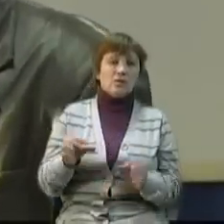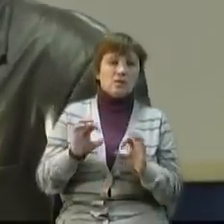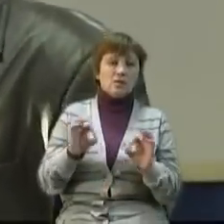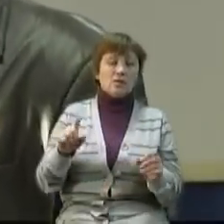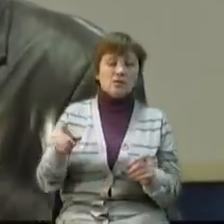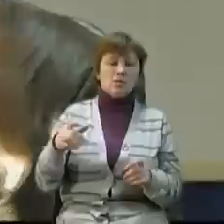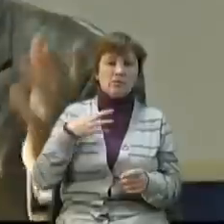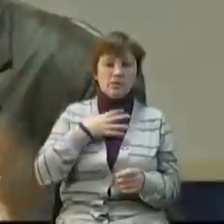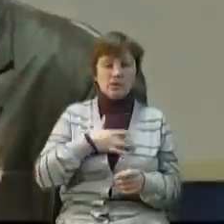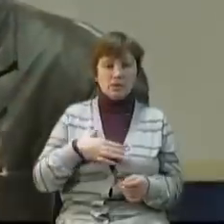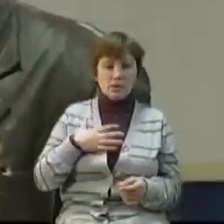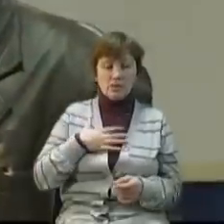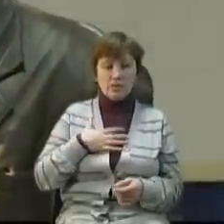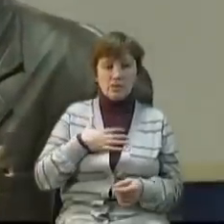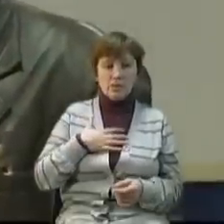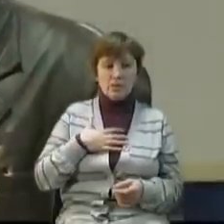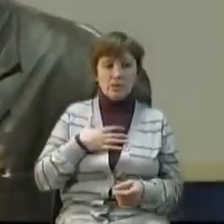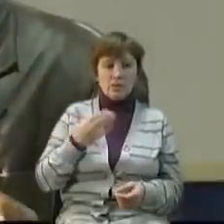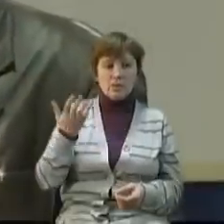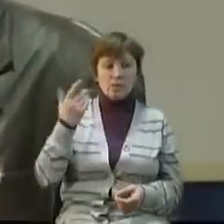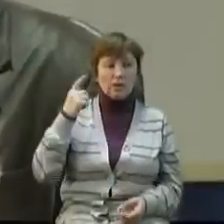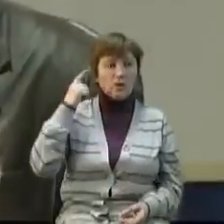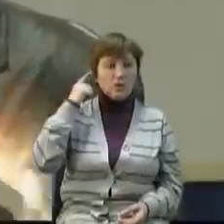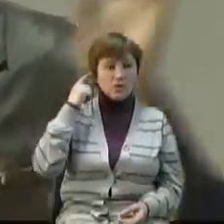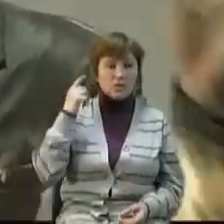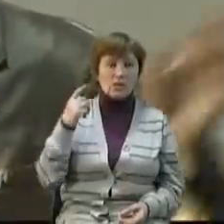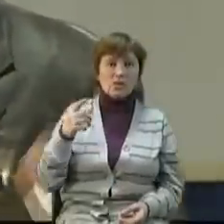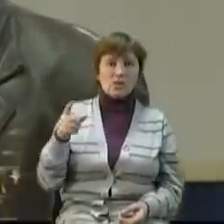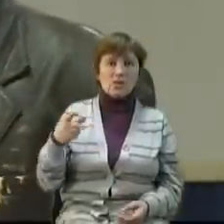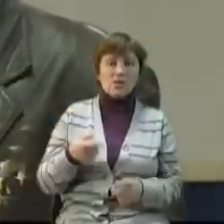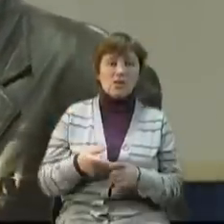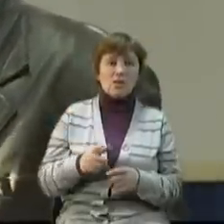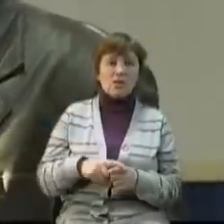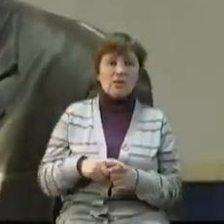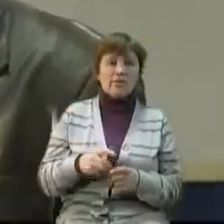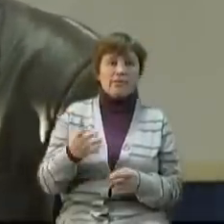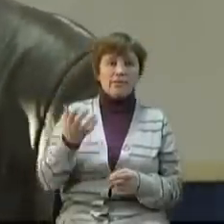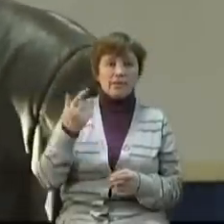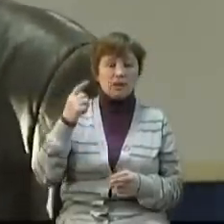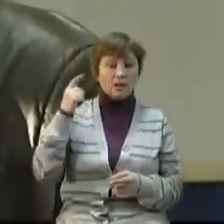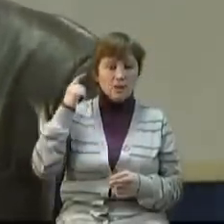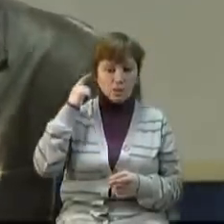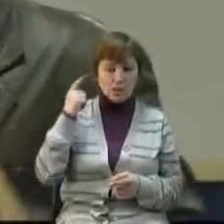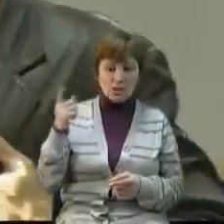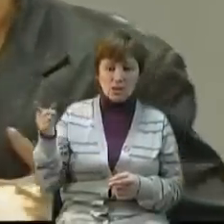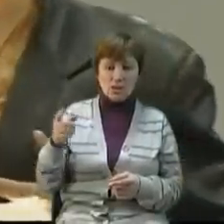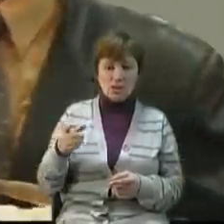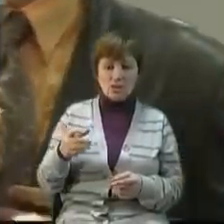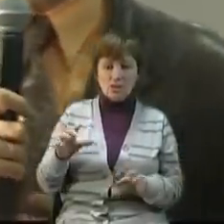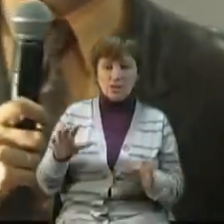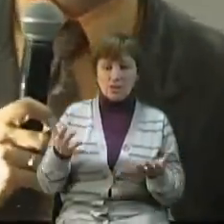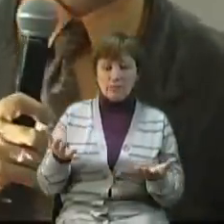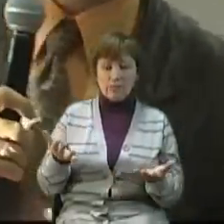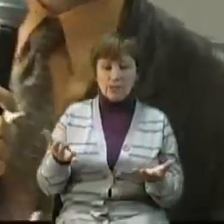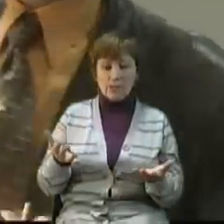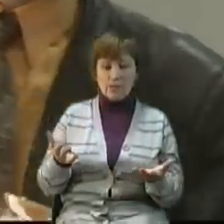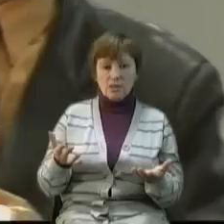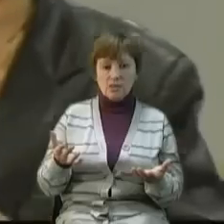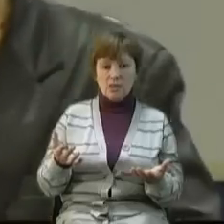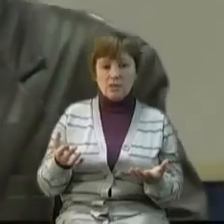пережил, когда это услышал, правда это со мной было, когда я услышал об этом событии, я в первую